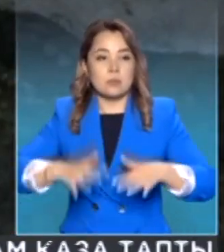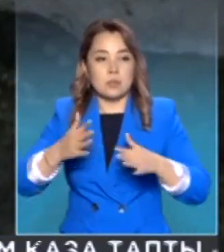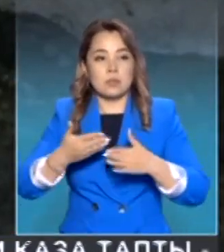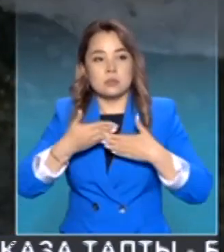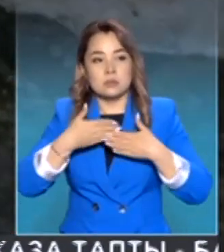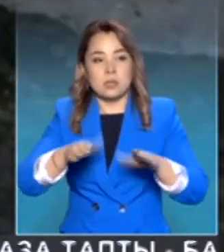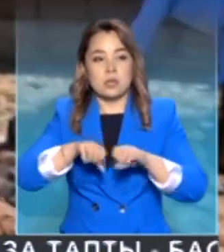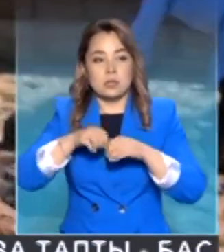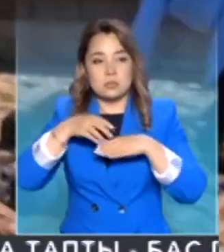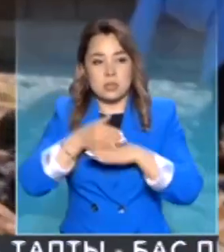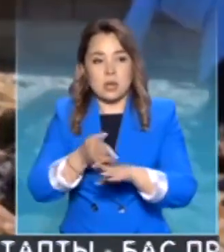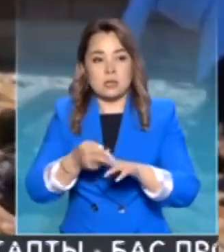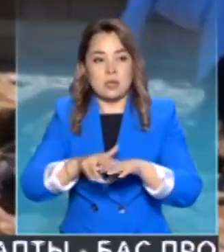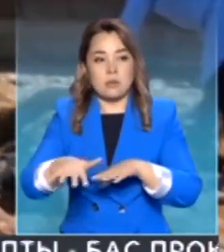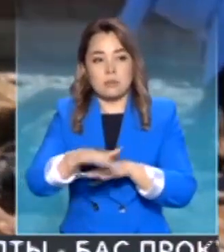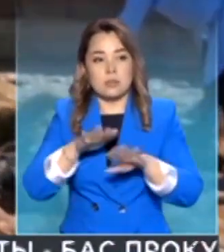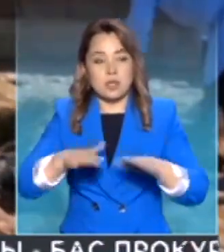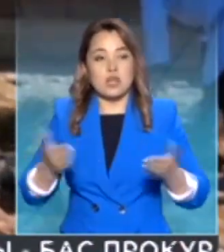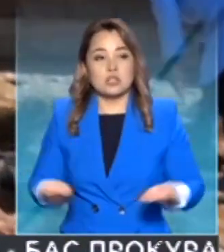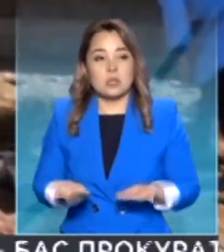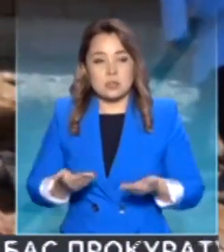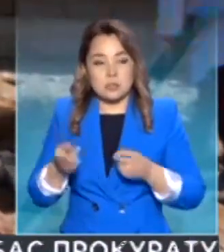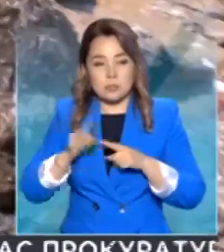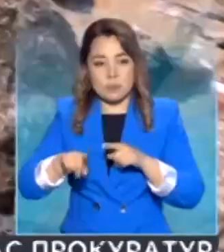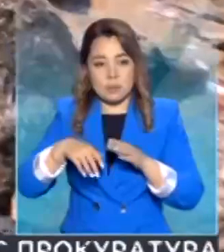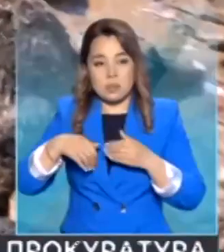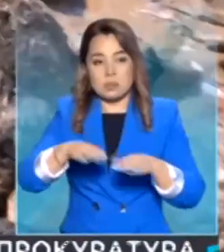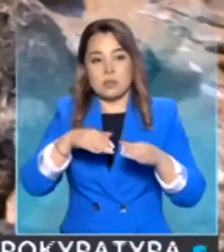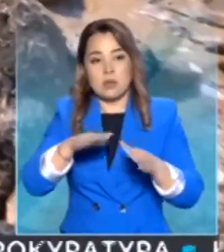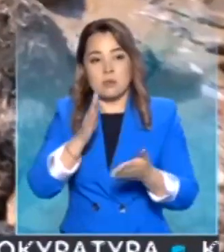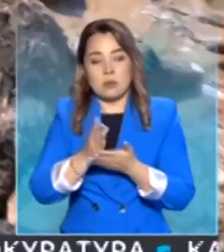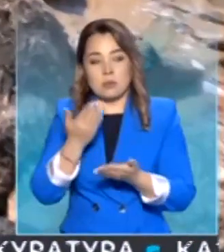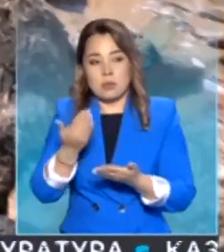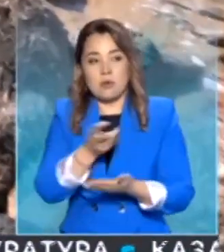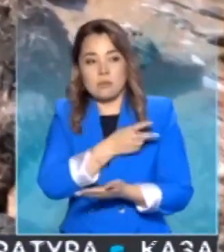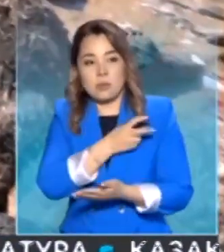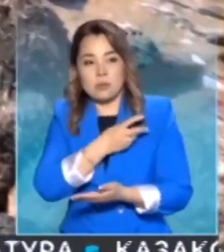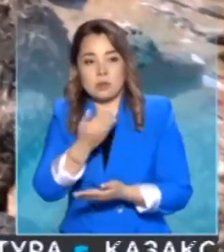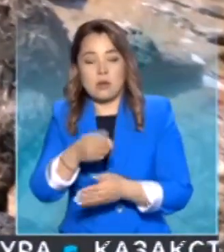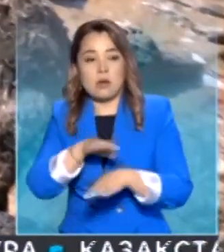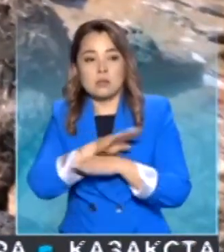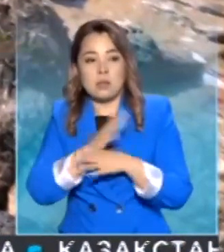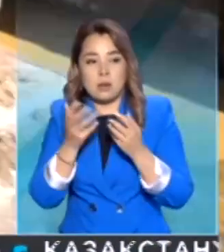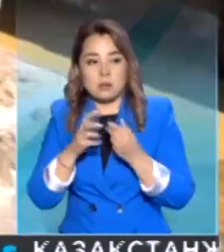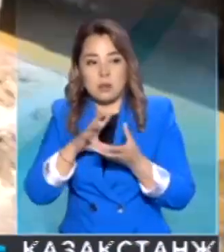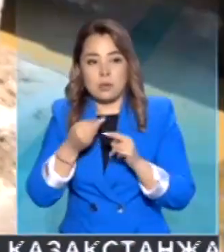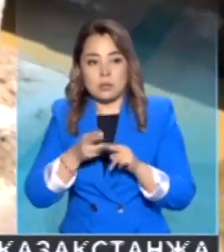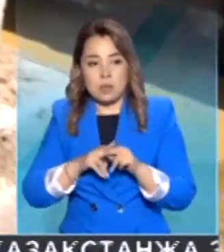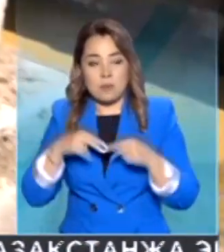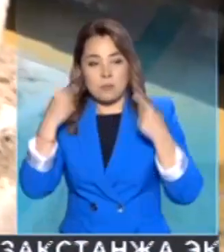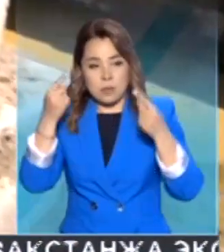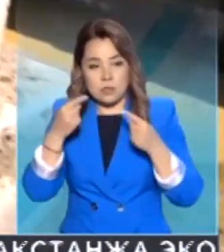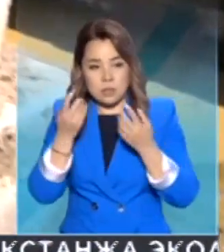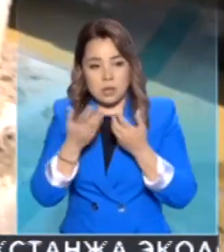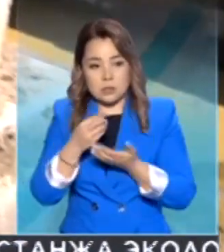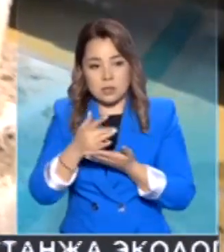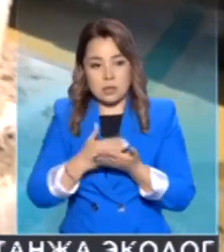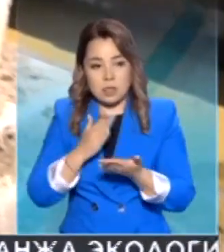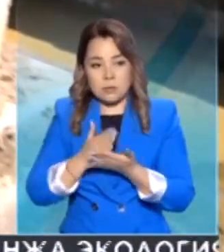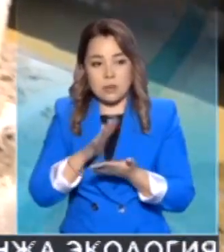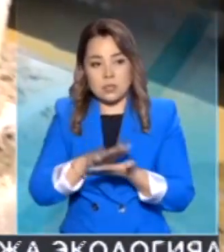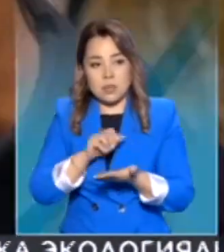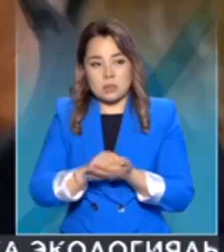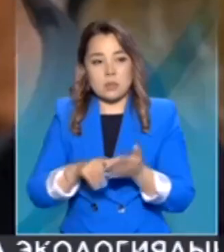бұзып, осыдан тірілерін шығардық амалдап. Ветеринар мамандар өлген малды санап тізімге алып жатыр. Қираған баспана мен